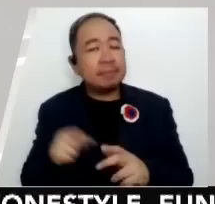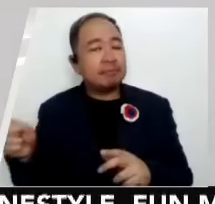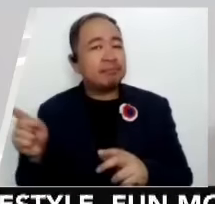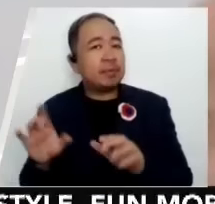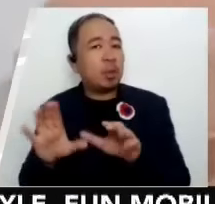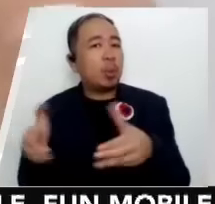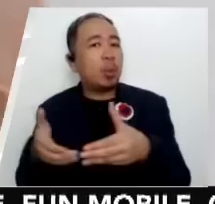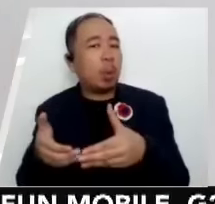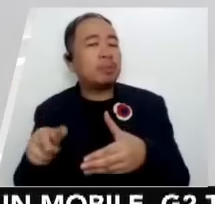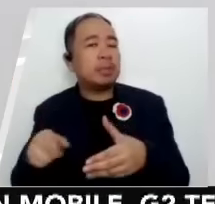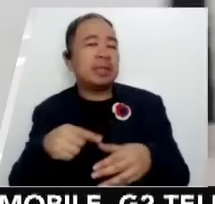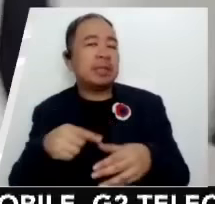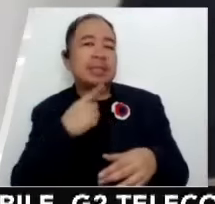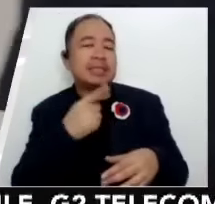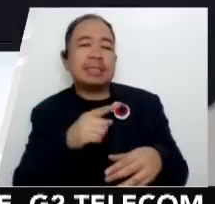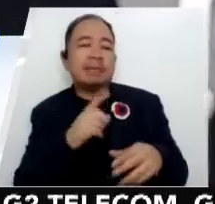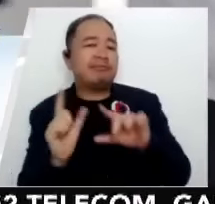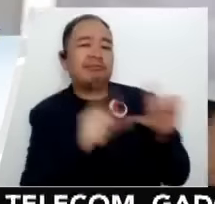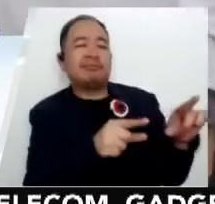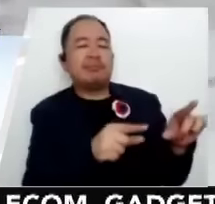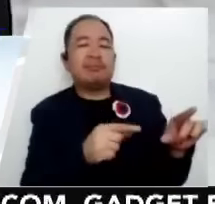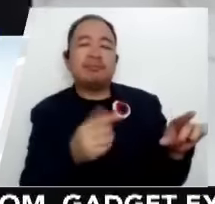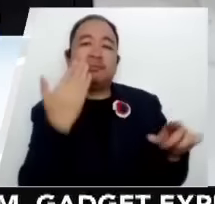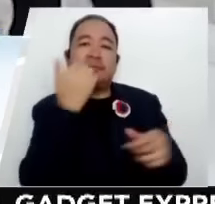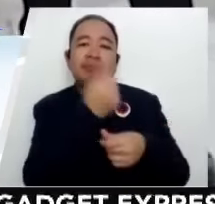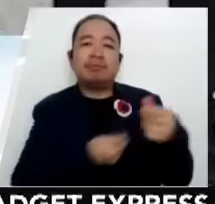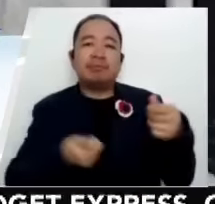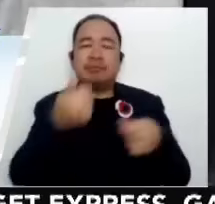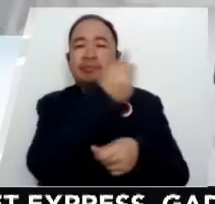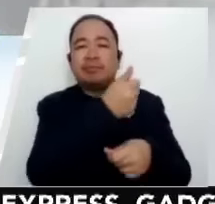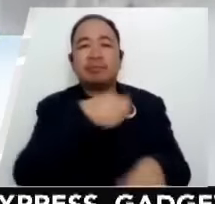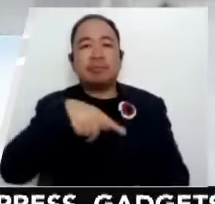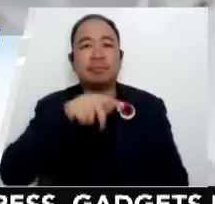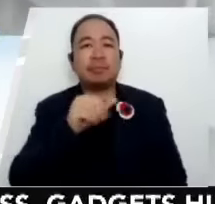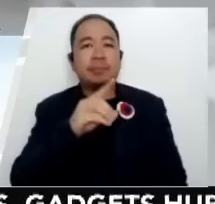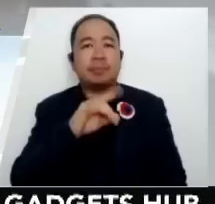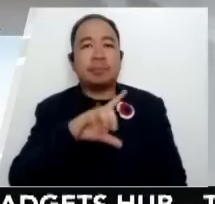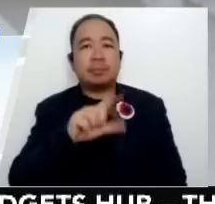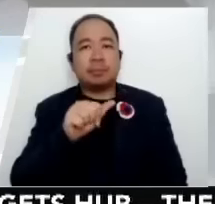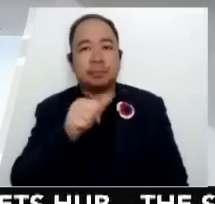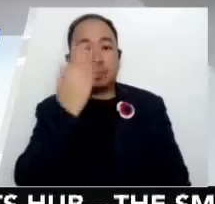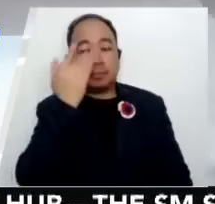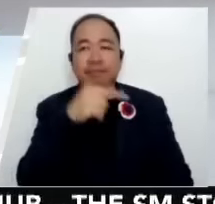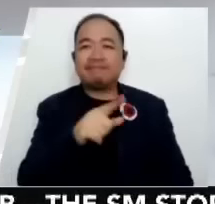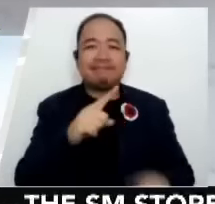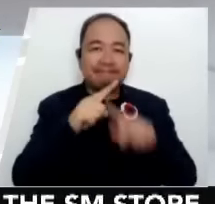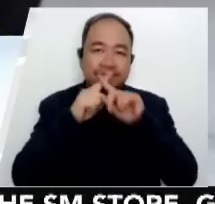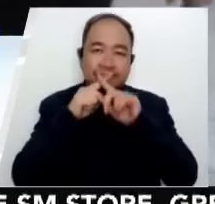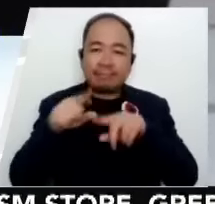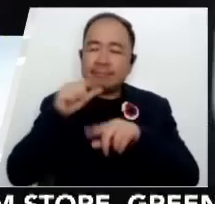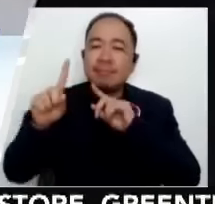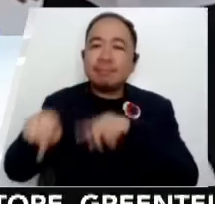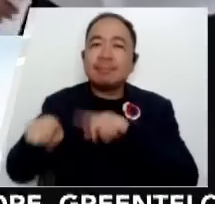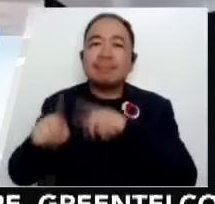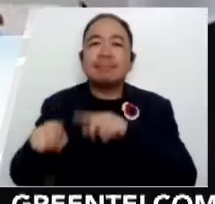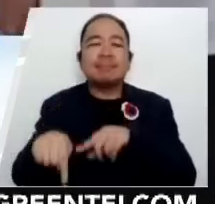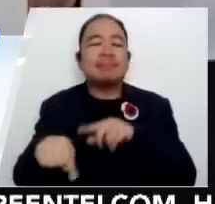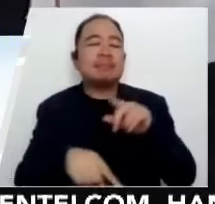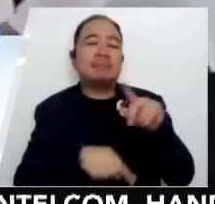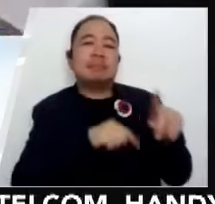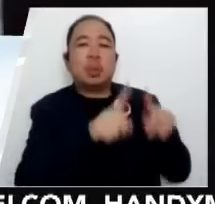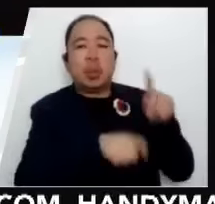Corrections Senior Superintendent Gerardo Padilla dahil sa hindi pagsagot sa mga tanong ng mga kongresista. Si Padilla ang